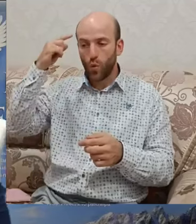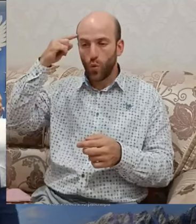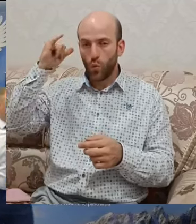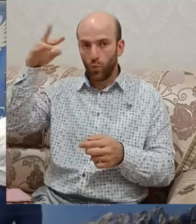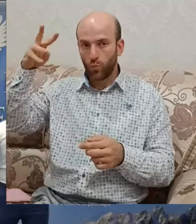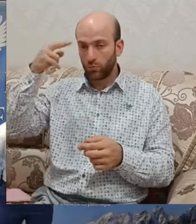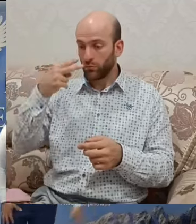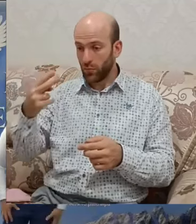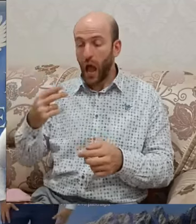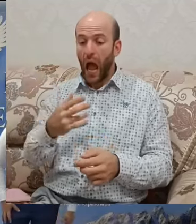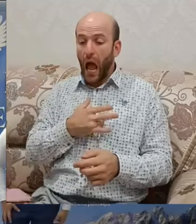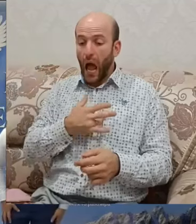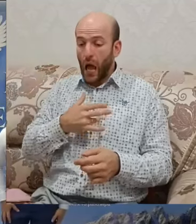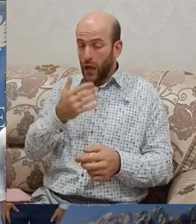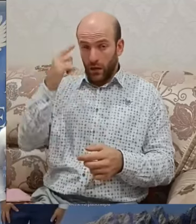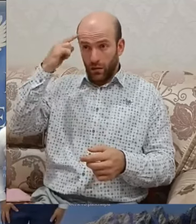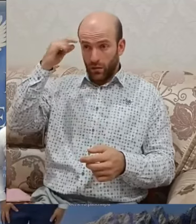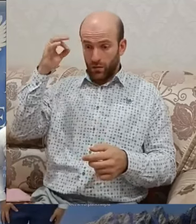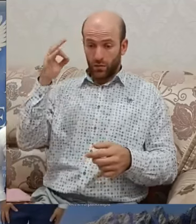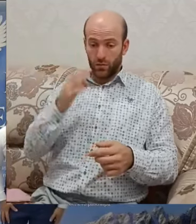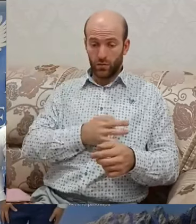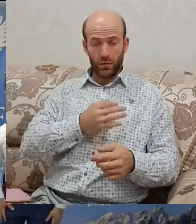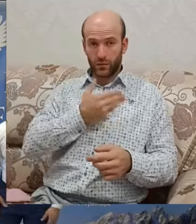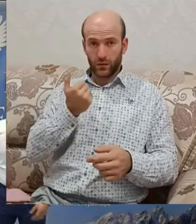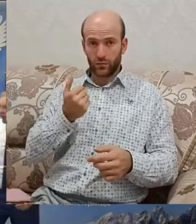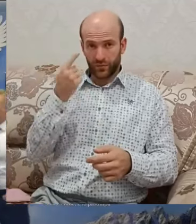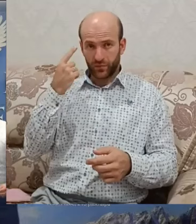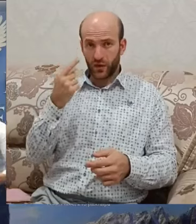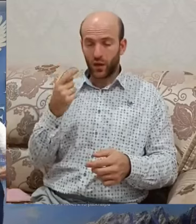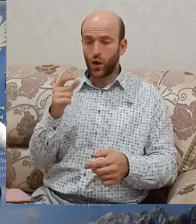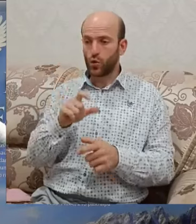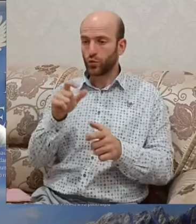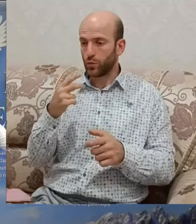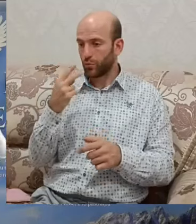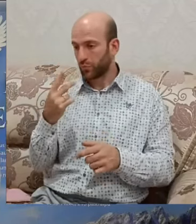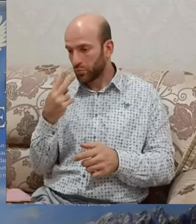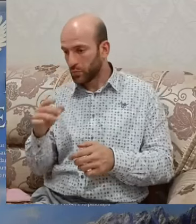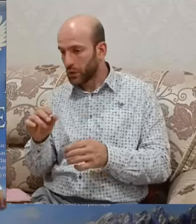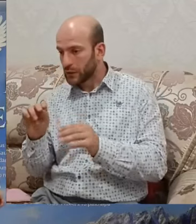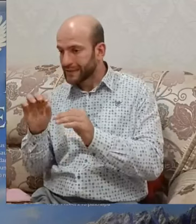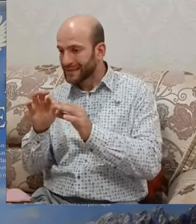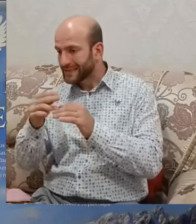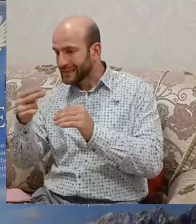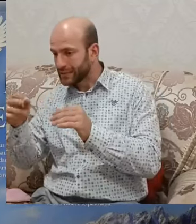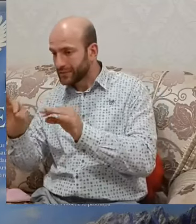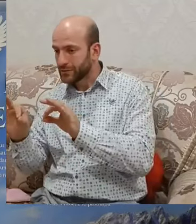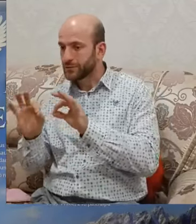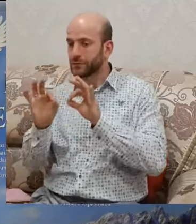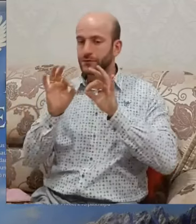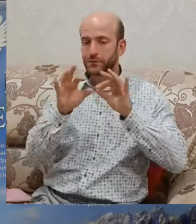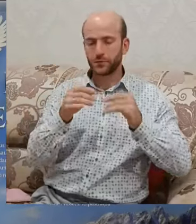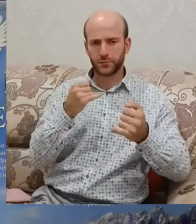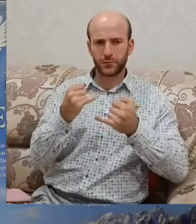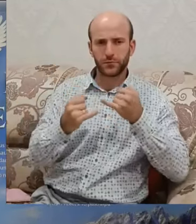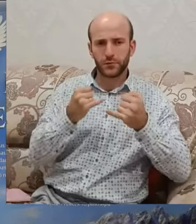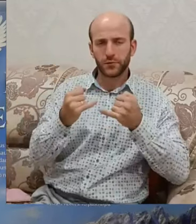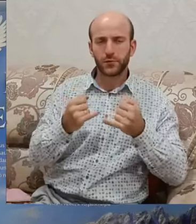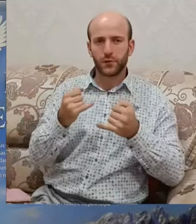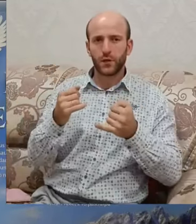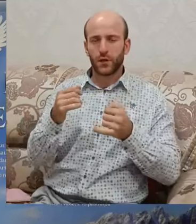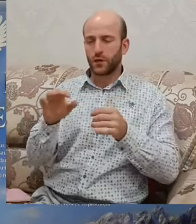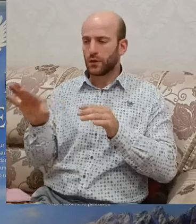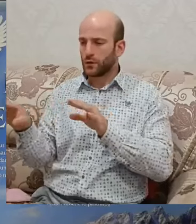taip sako Viešpats. Мы цитируем так говорит Господь. O jeigu taip sako Viešpats. А если так говорит Господь. Mes turim tai daryti. Мы